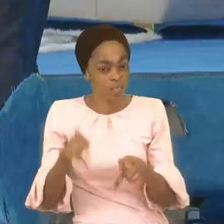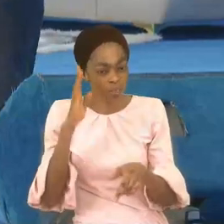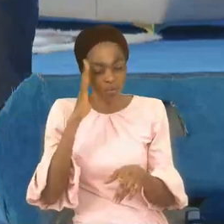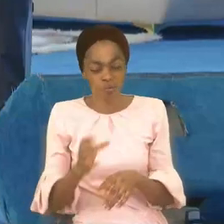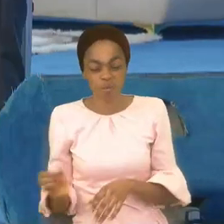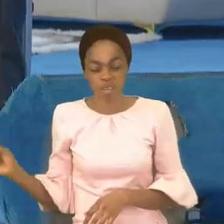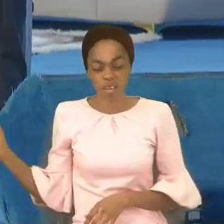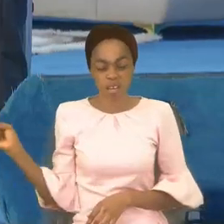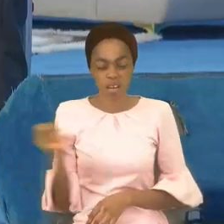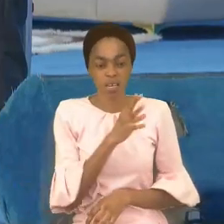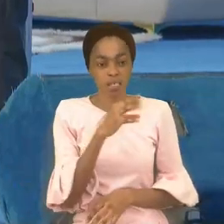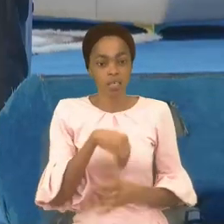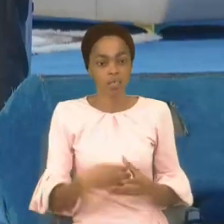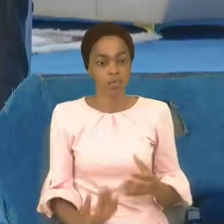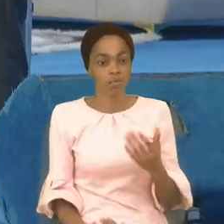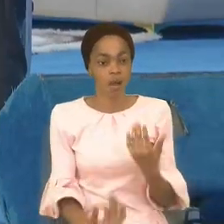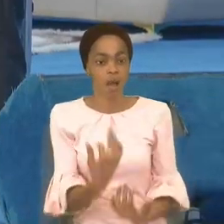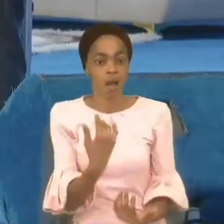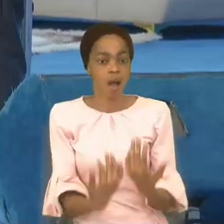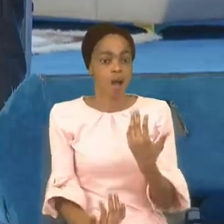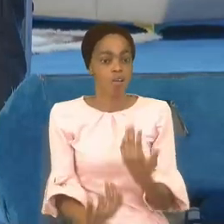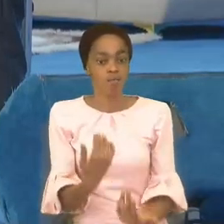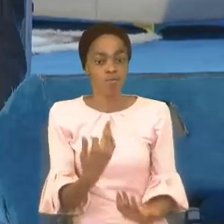d'une fournaise ardente.